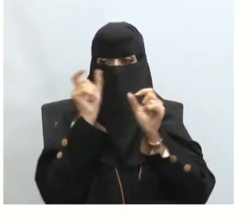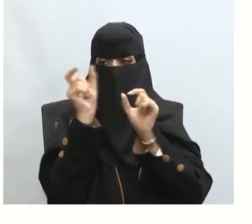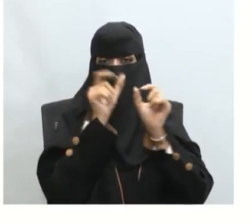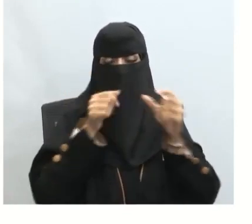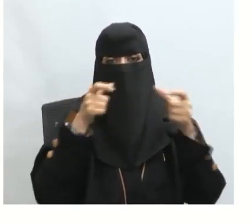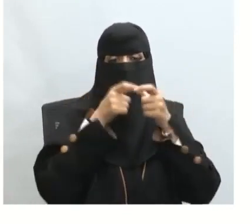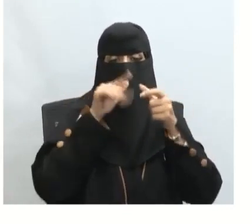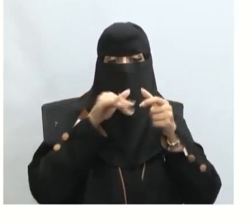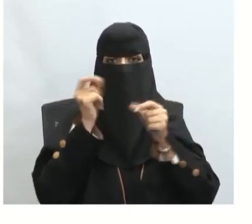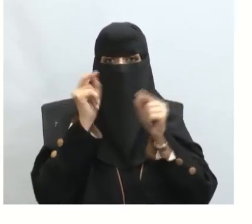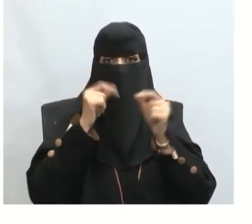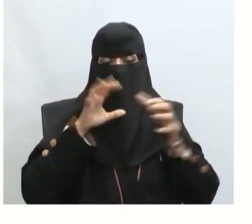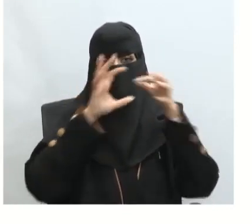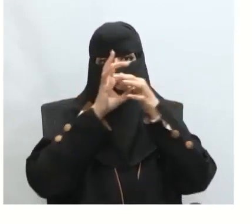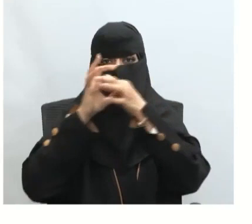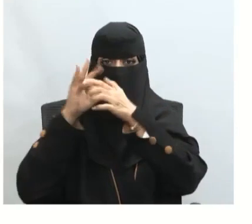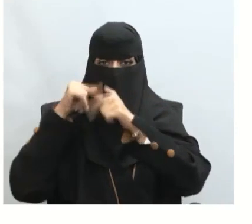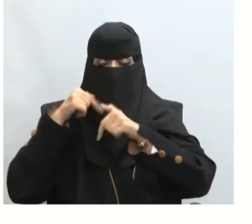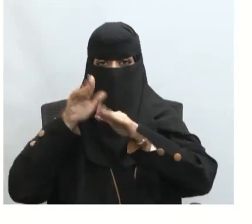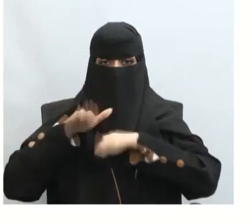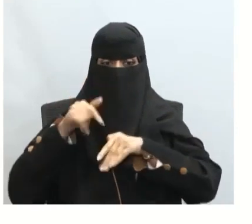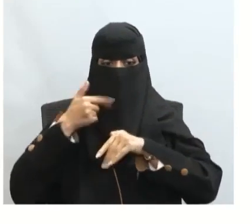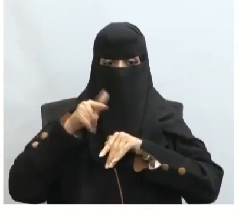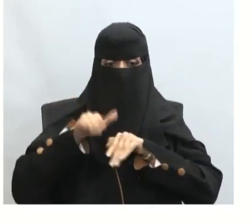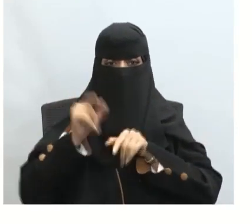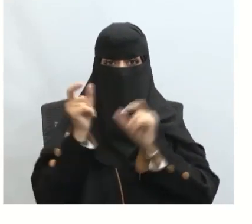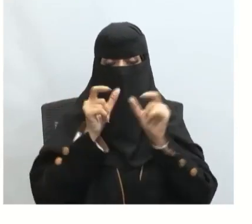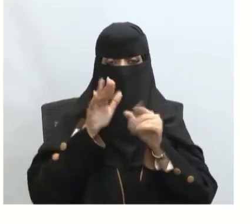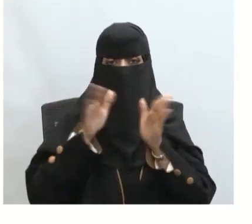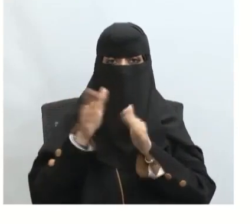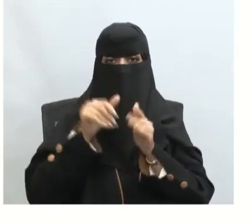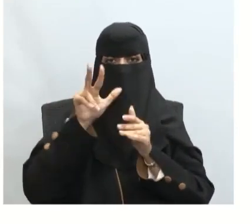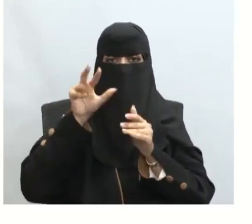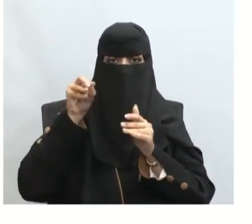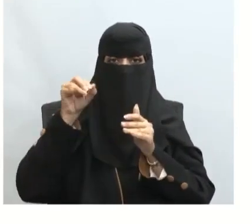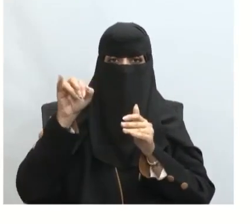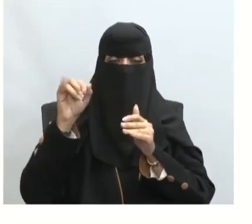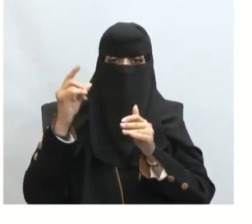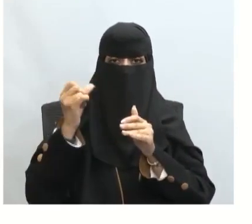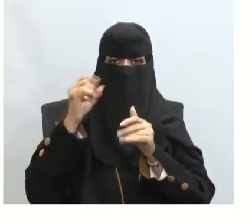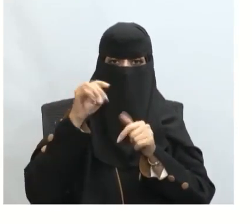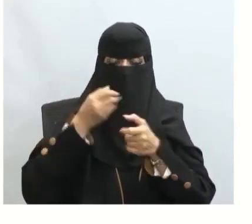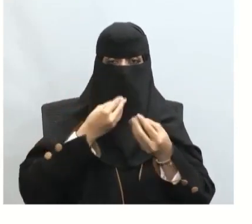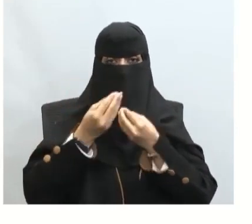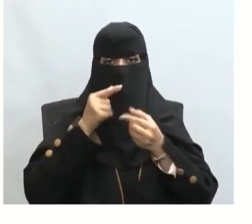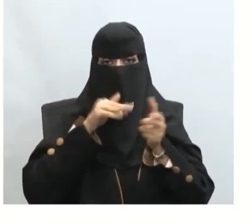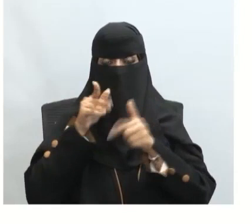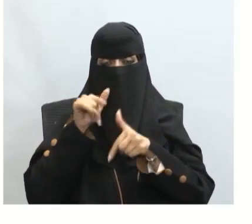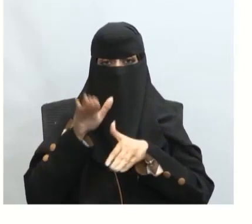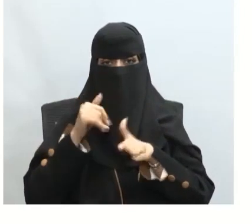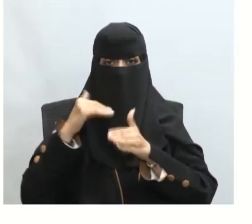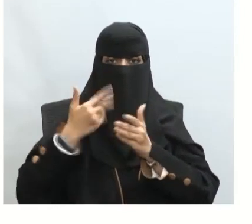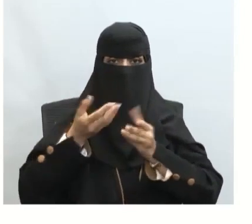مجموعات من الذرات بالسل لتحل محل ذرات الهيدروجين اذا هذا هو تفاعل